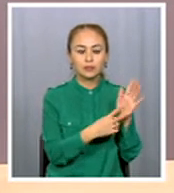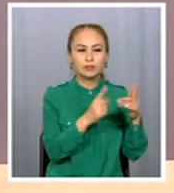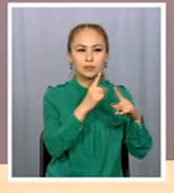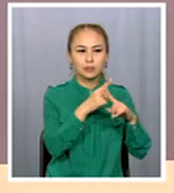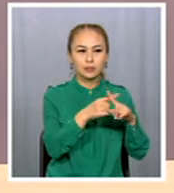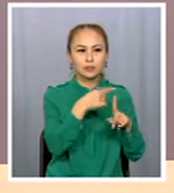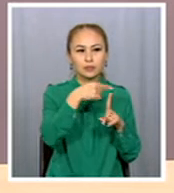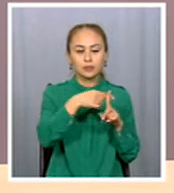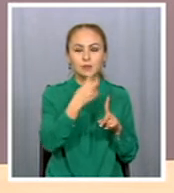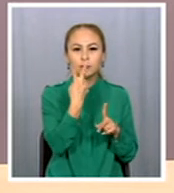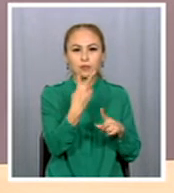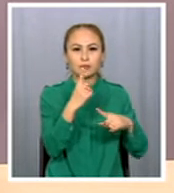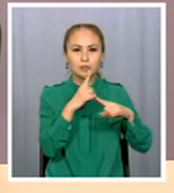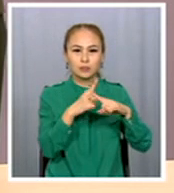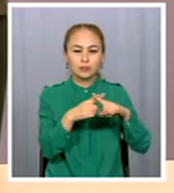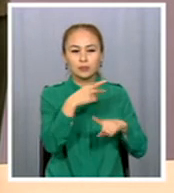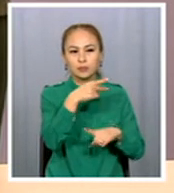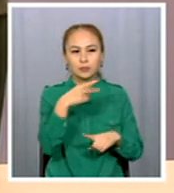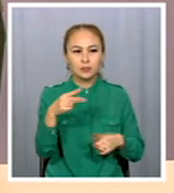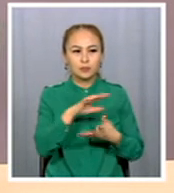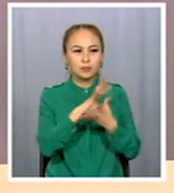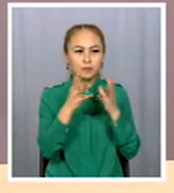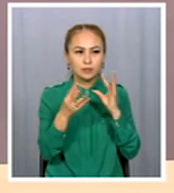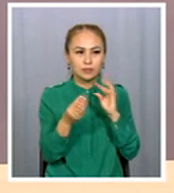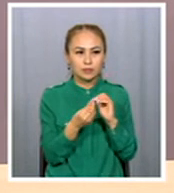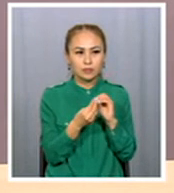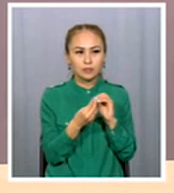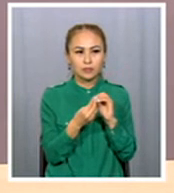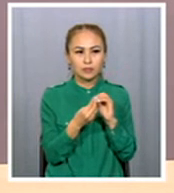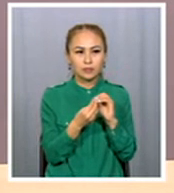пен 2x-тің қосындысын табамыз.